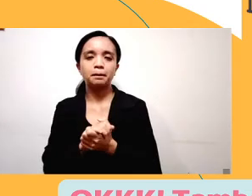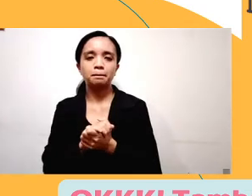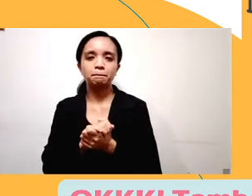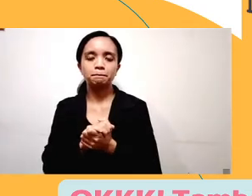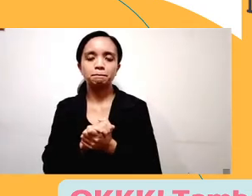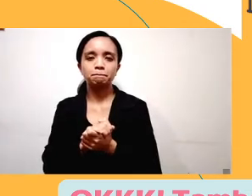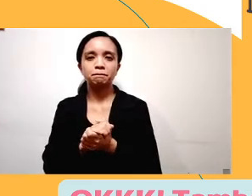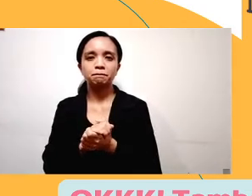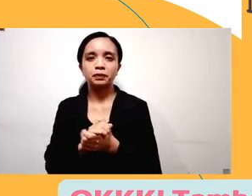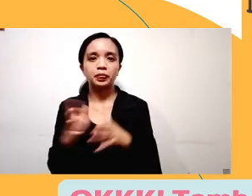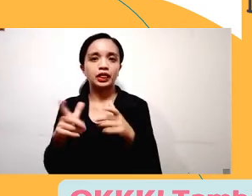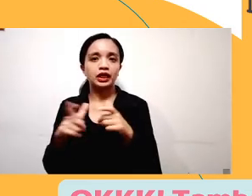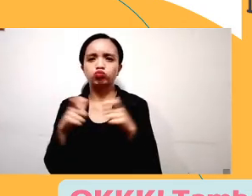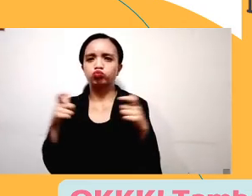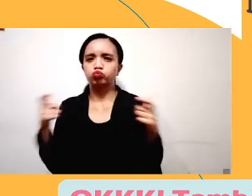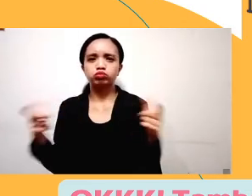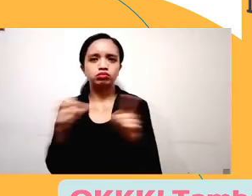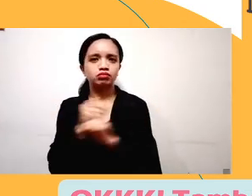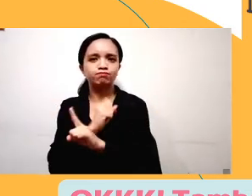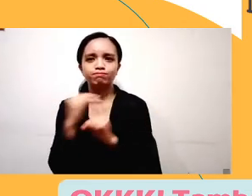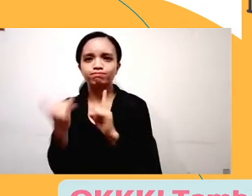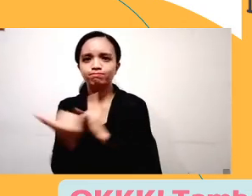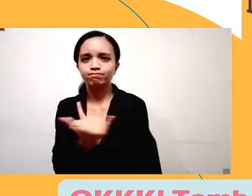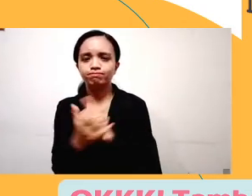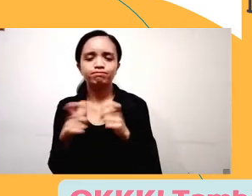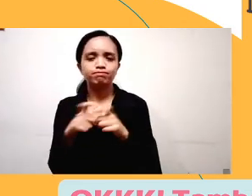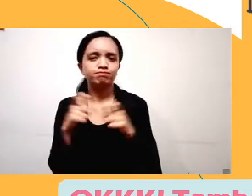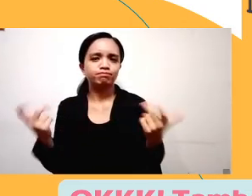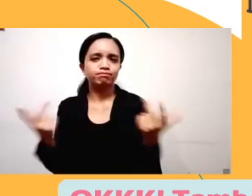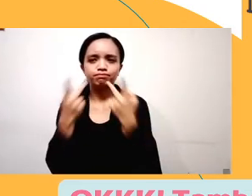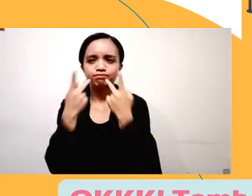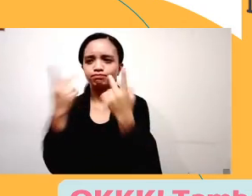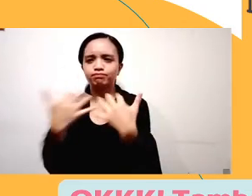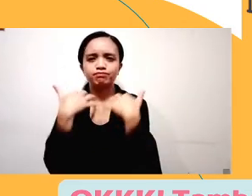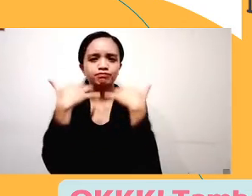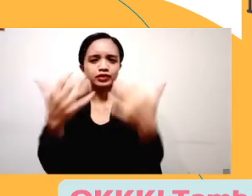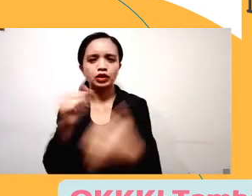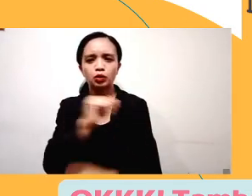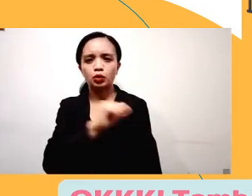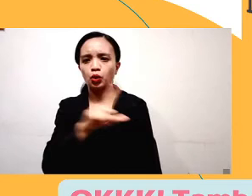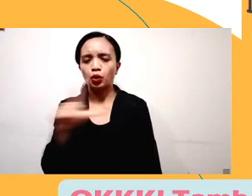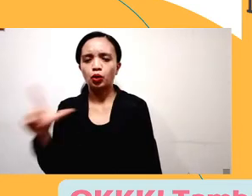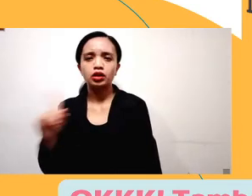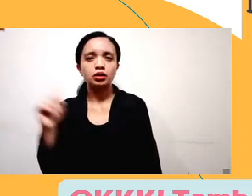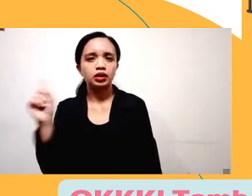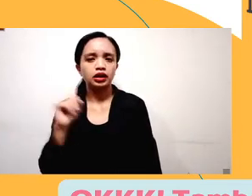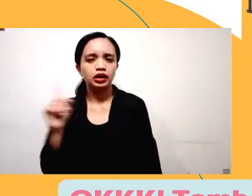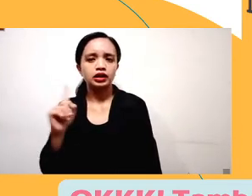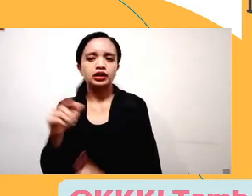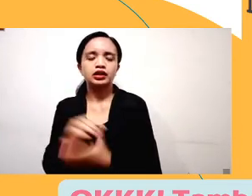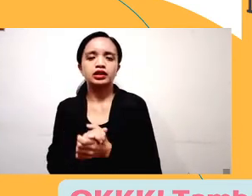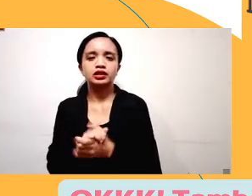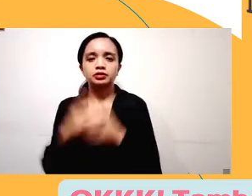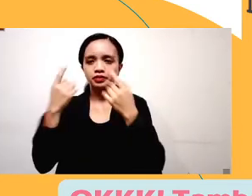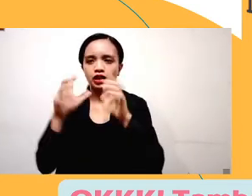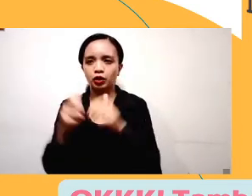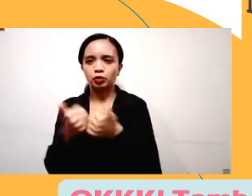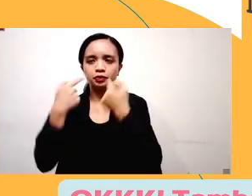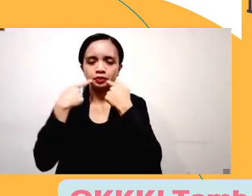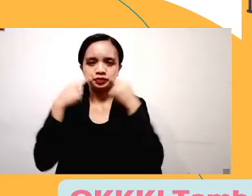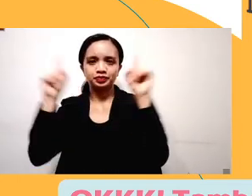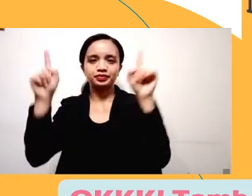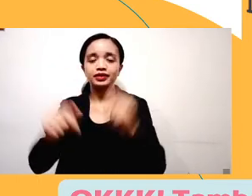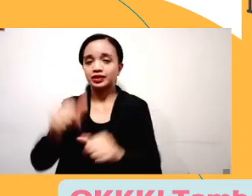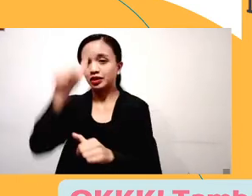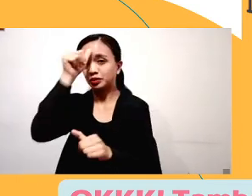society, the greater public. Lahat ng ito, naka-formula yun sa ating pag-unlad. Lagi nating tatandaan, uunlad sa